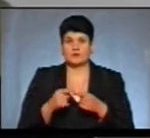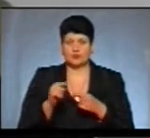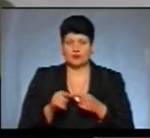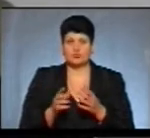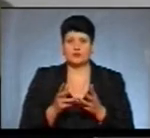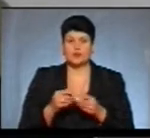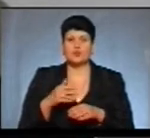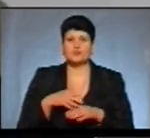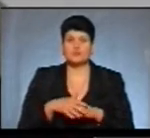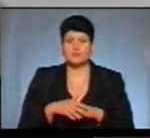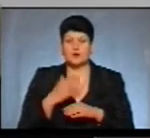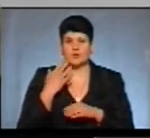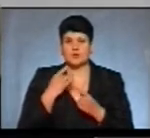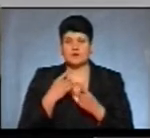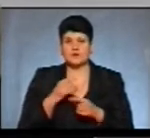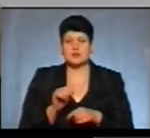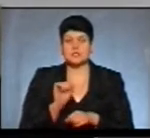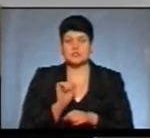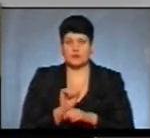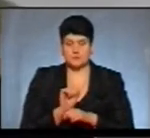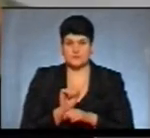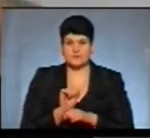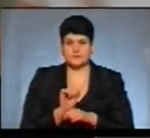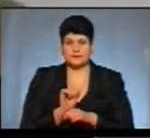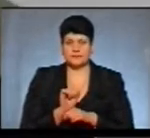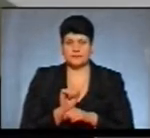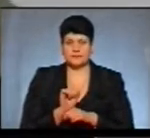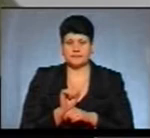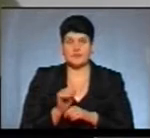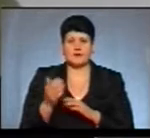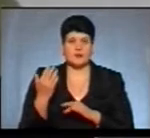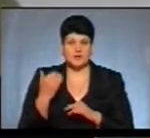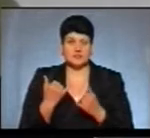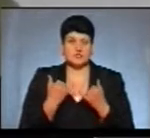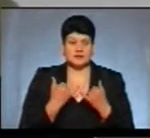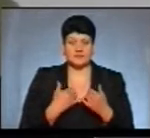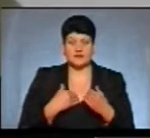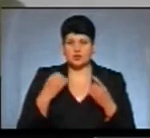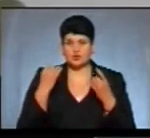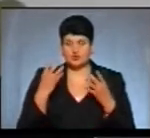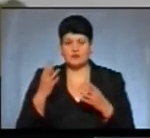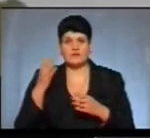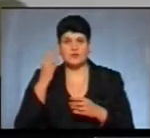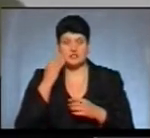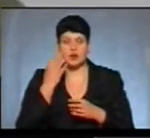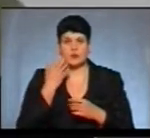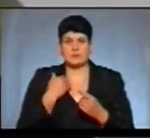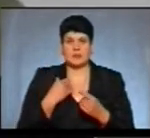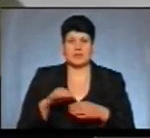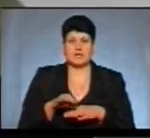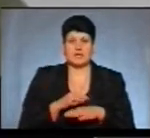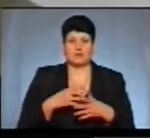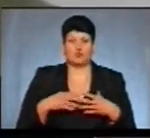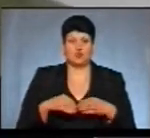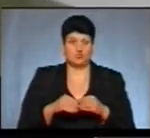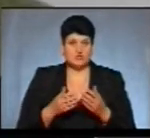розуміє, коли говорити «стоп». Раніше і зараз в нашій культурі вважається, що коли ми подружжя,